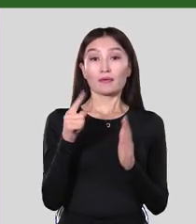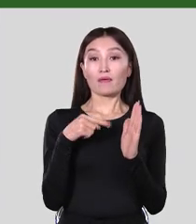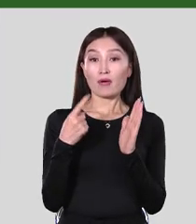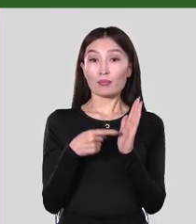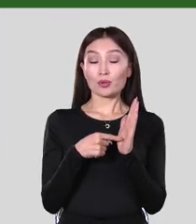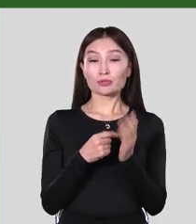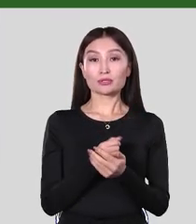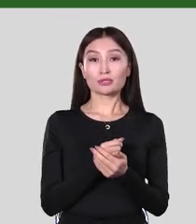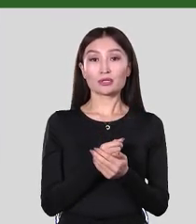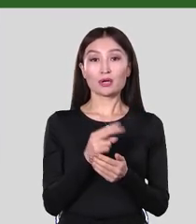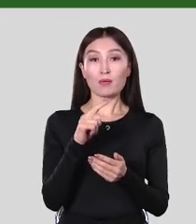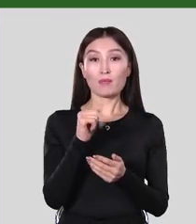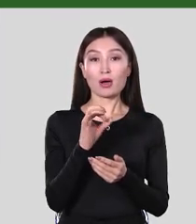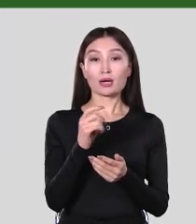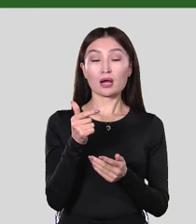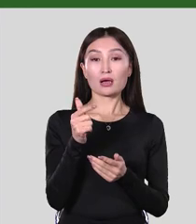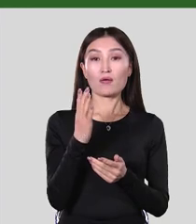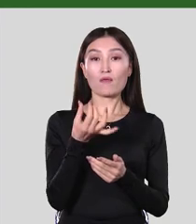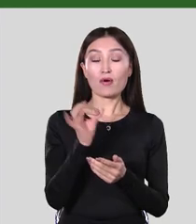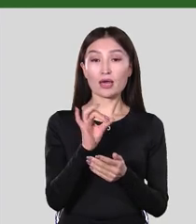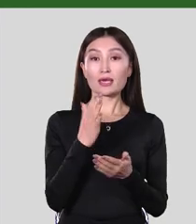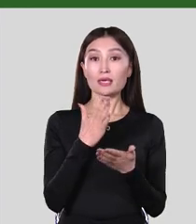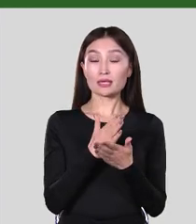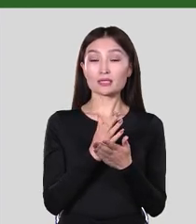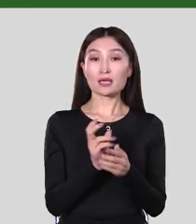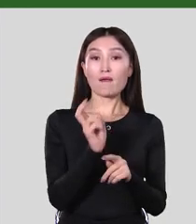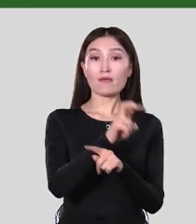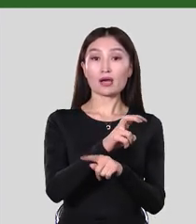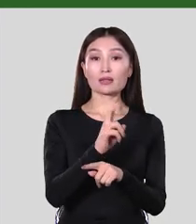вопрос. Парагвай имеет выход к океану?